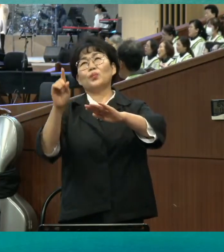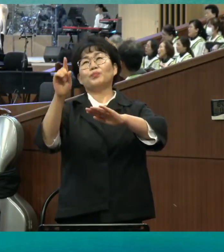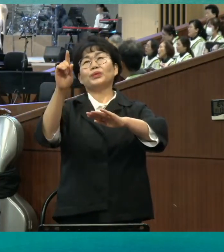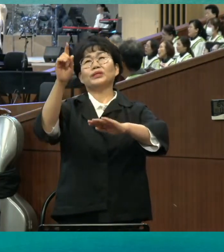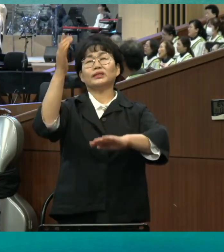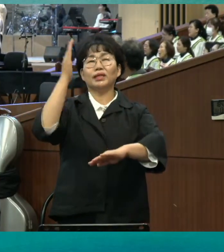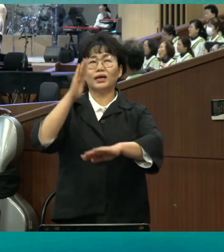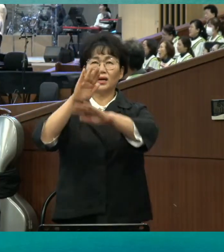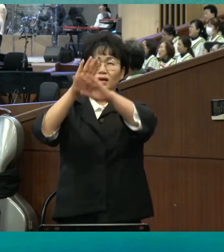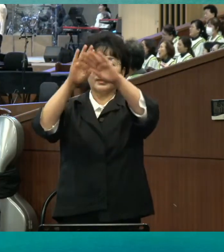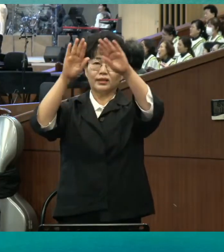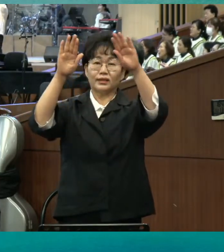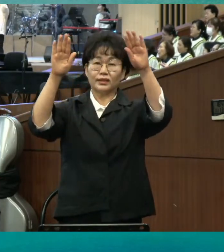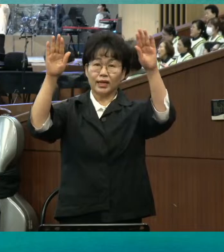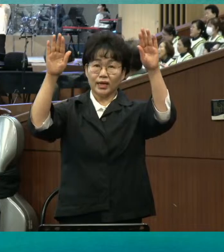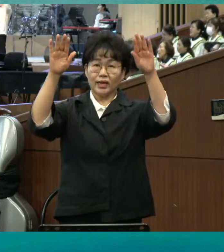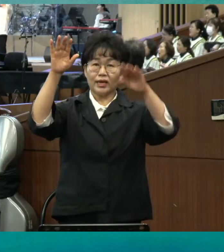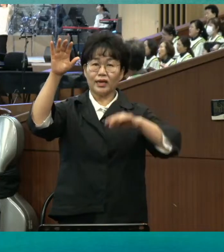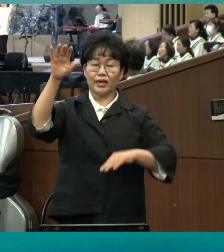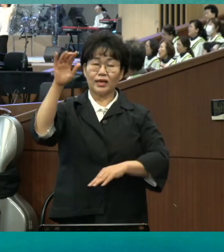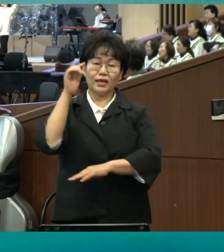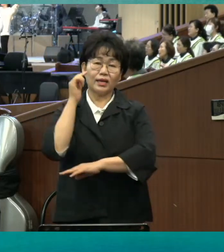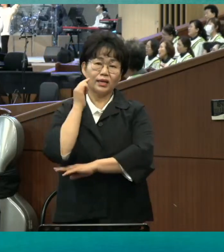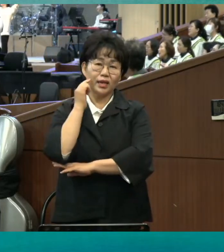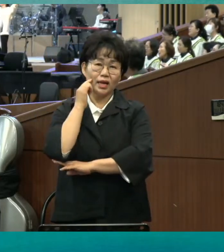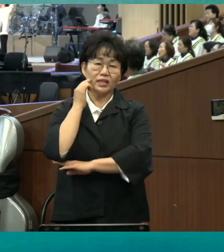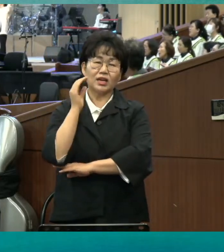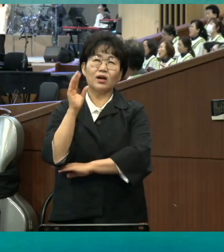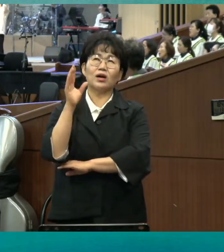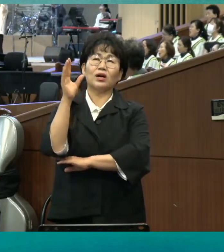높은 하늘에